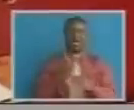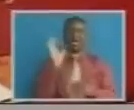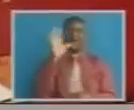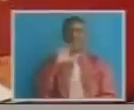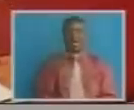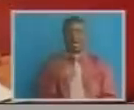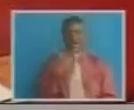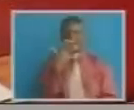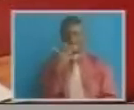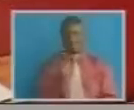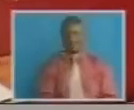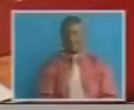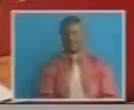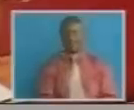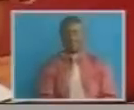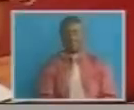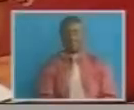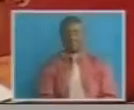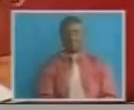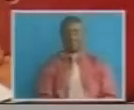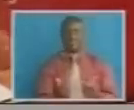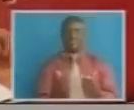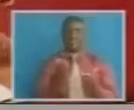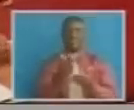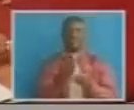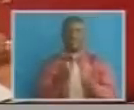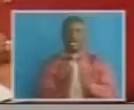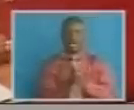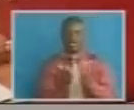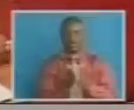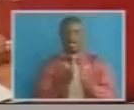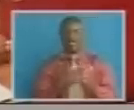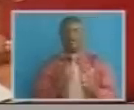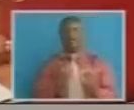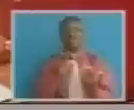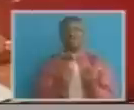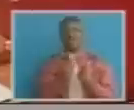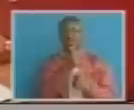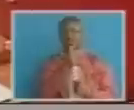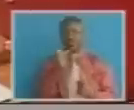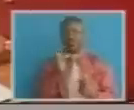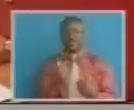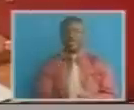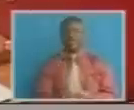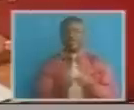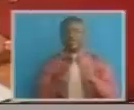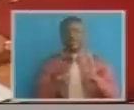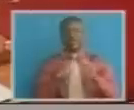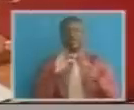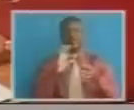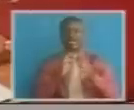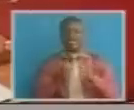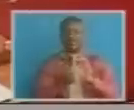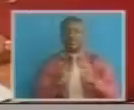Spika kwa mujibu wa Ibara ya 74 ya katiba kifungu kidogo cha 6 mpaka 15 tume ya uchaguzi aguzi imepewa madaraka ya kuratibu na kusimamia